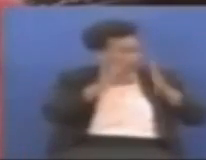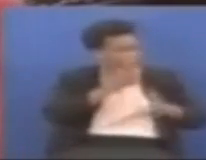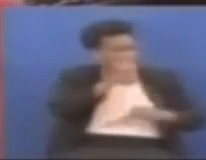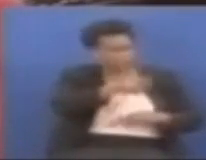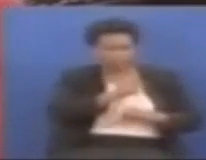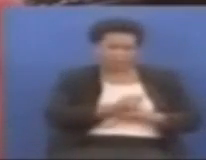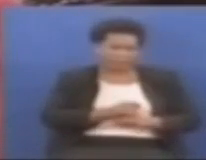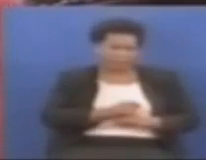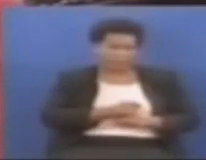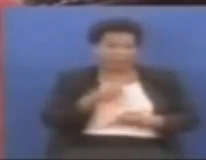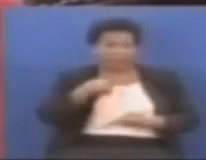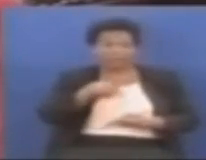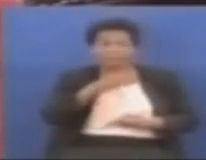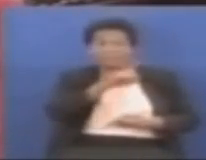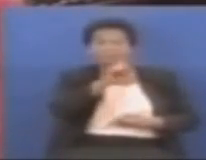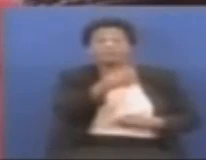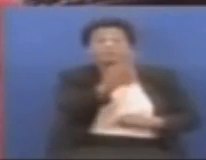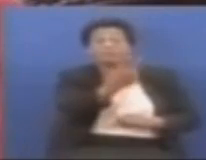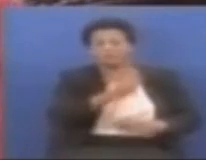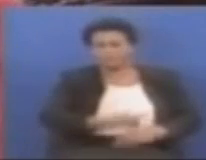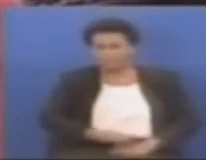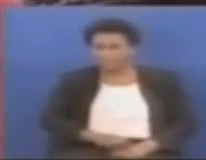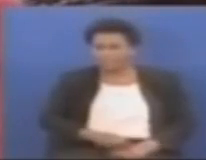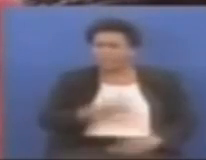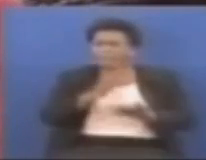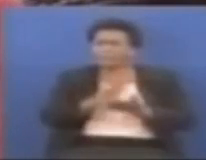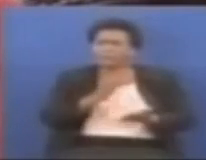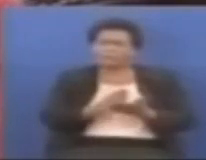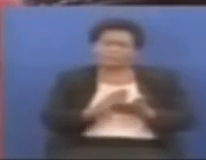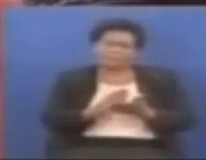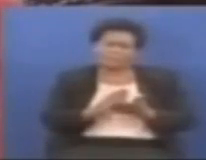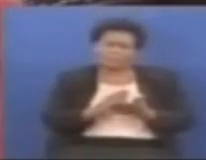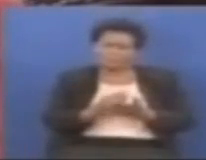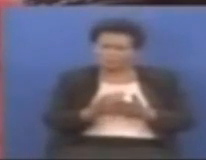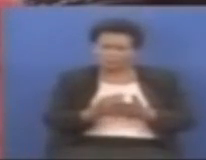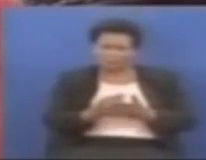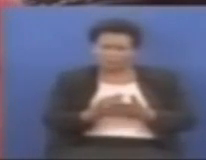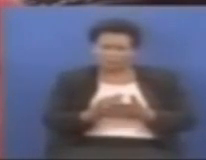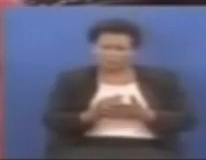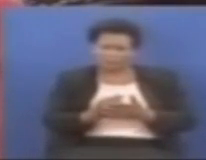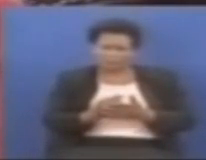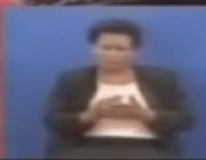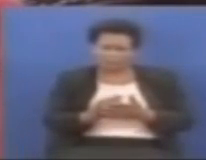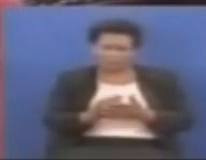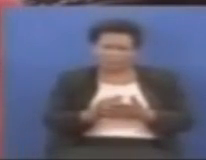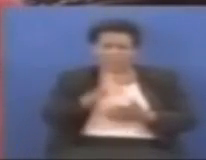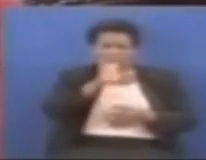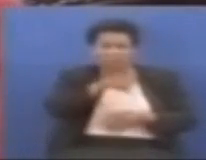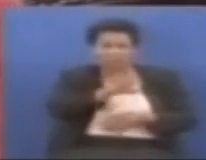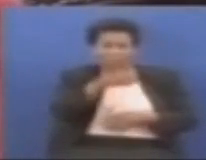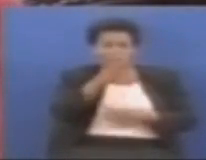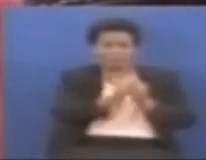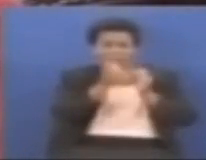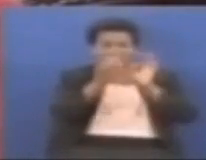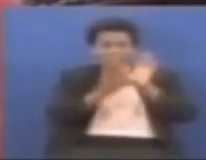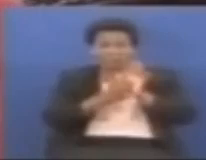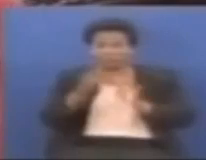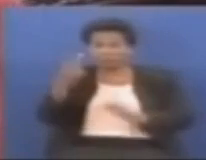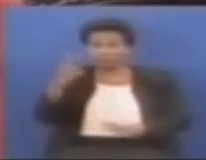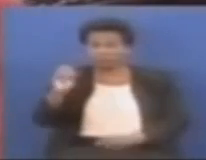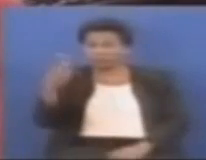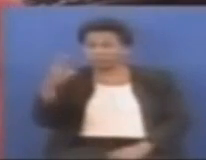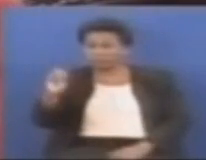zote ambazo zimeulizwa kwenye swali hili. Lakini kwa mwaka huu wa fedha 19-20